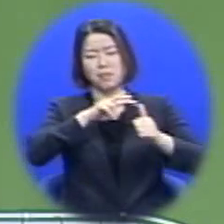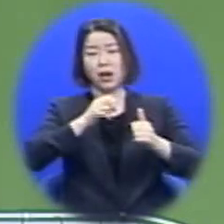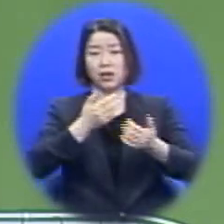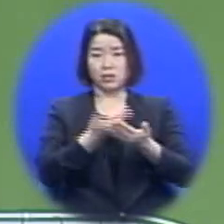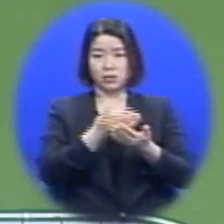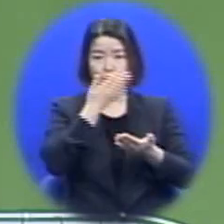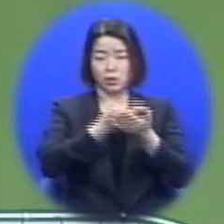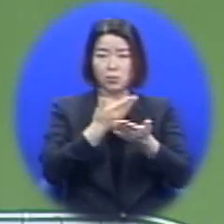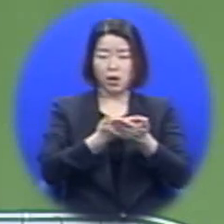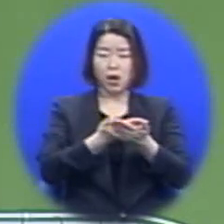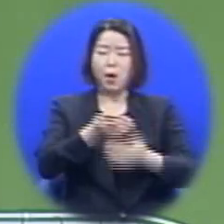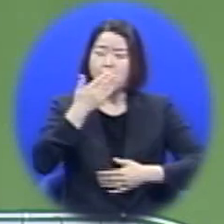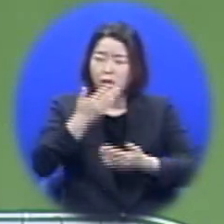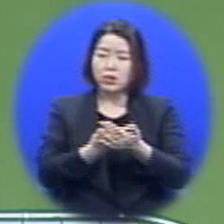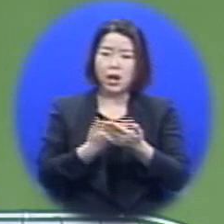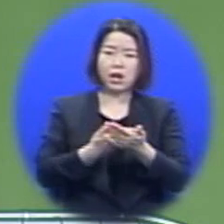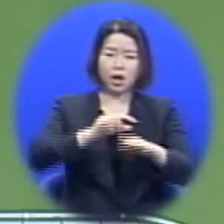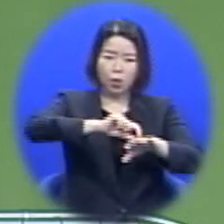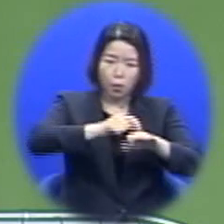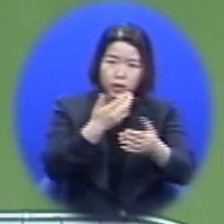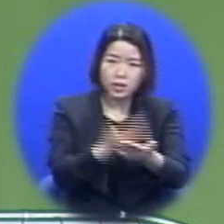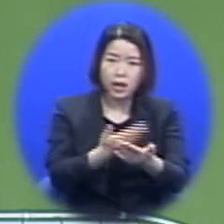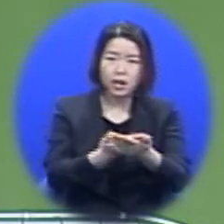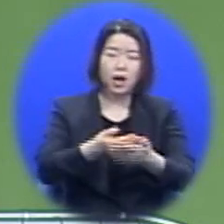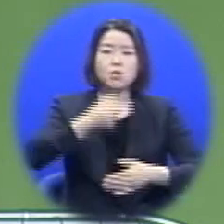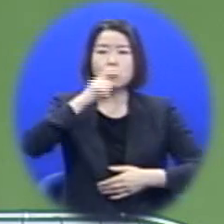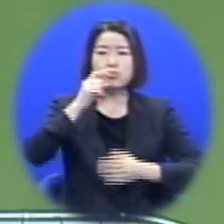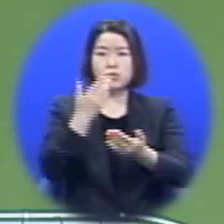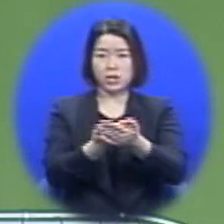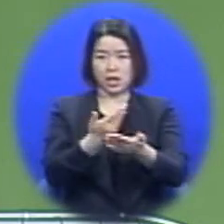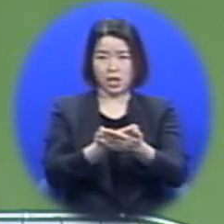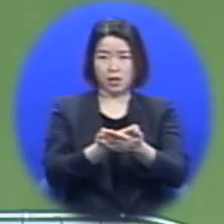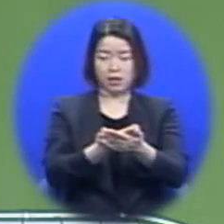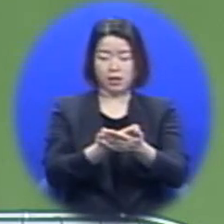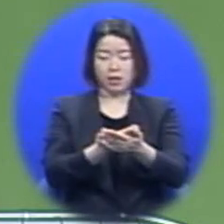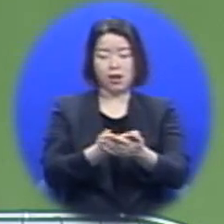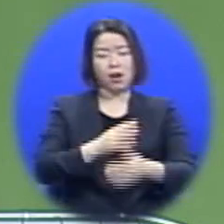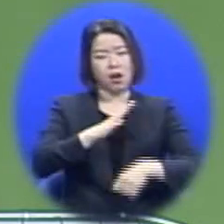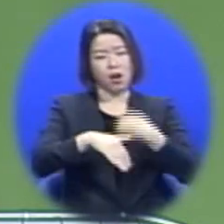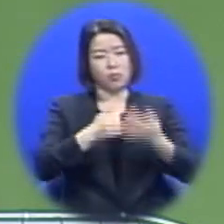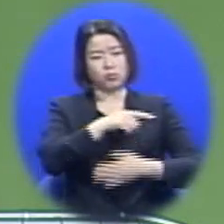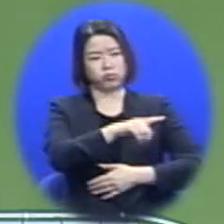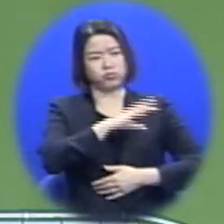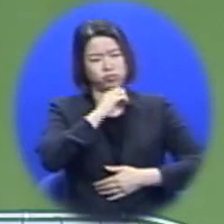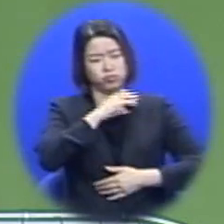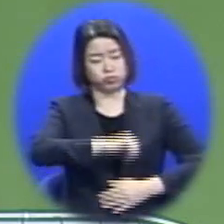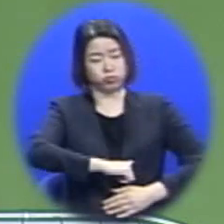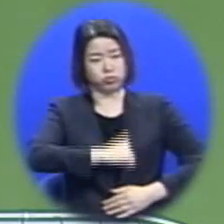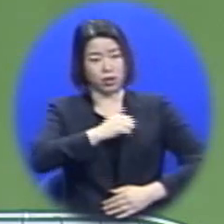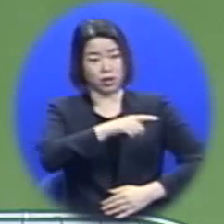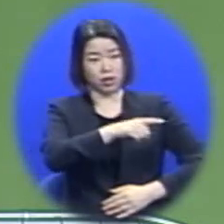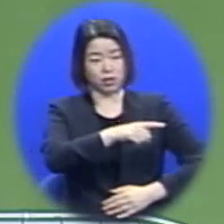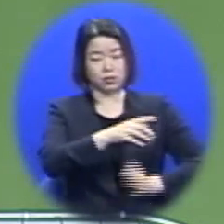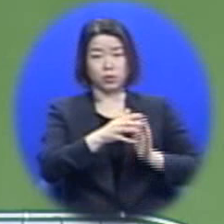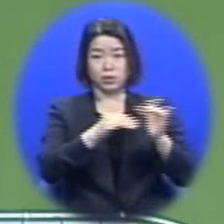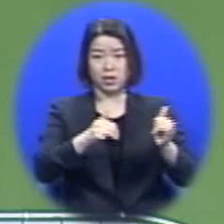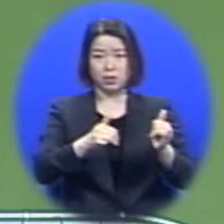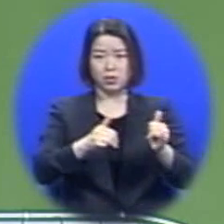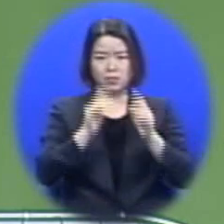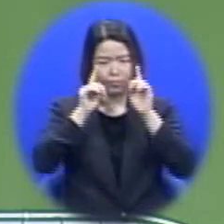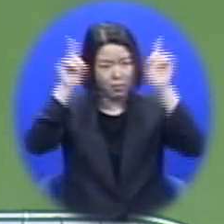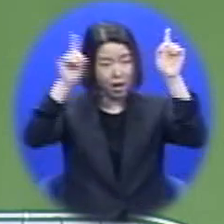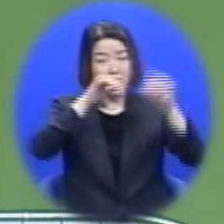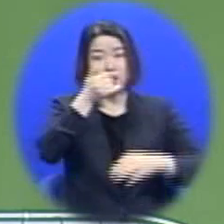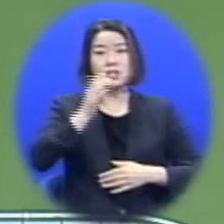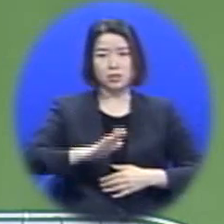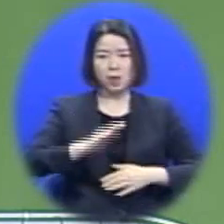달라고, 고기를 달라고, 물을 달라고. 하나님이 불평 원망하는 이스라엘 백성들에게 진노하시지만 결국은